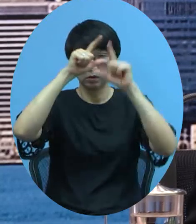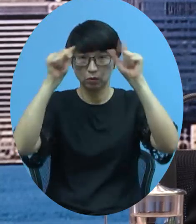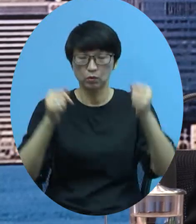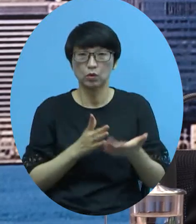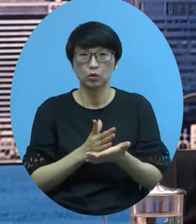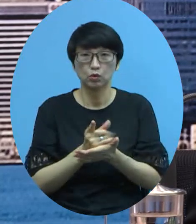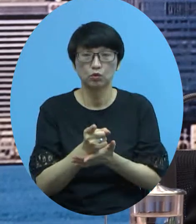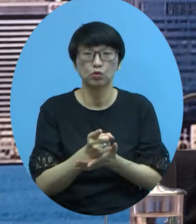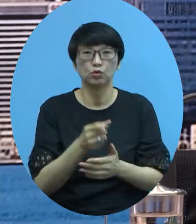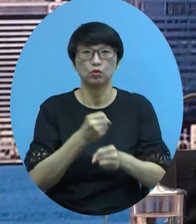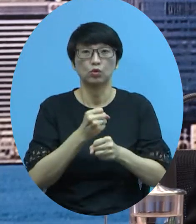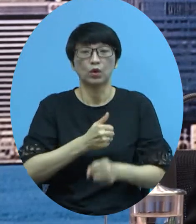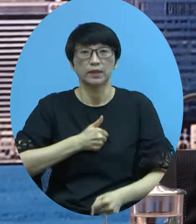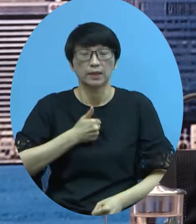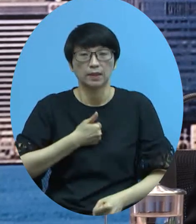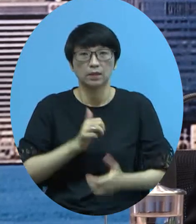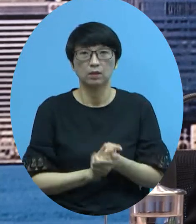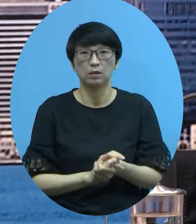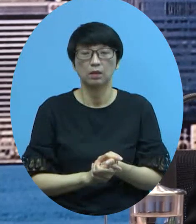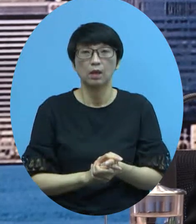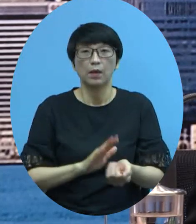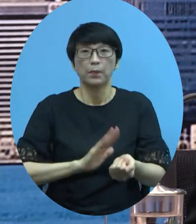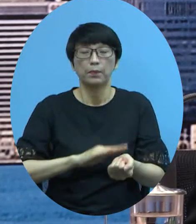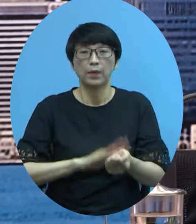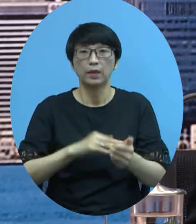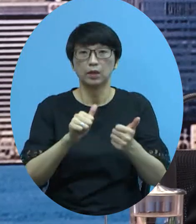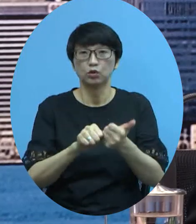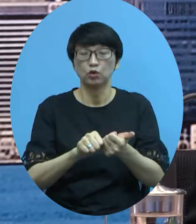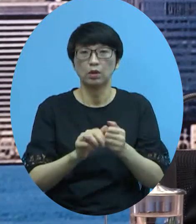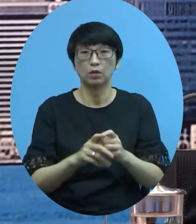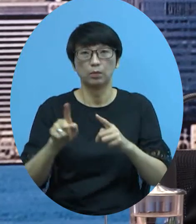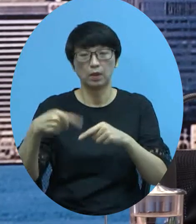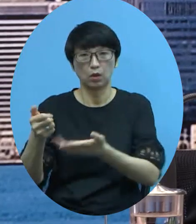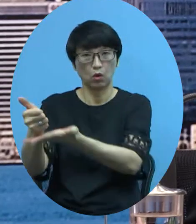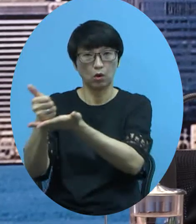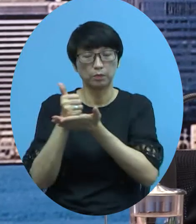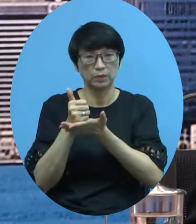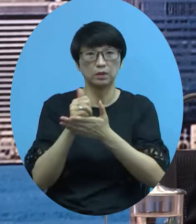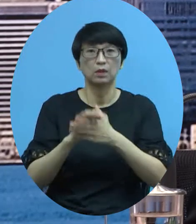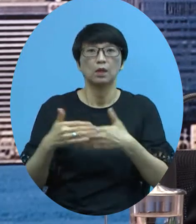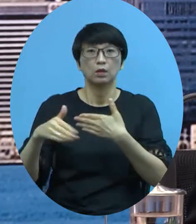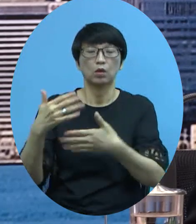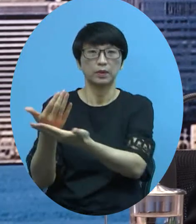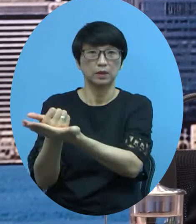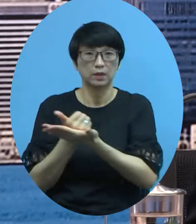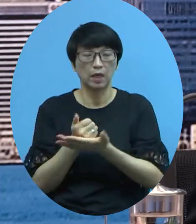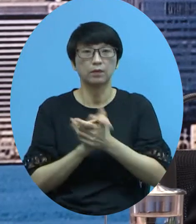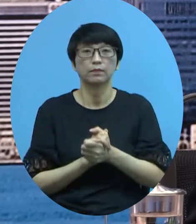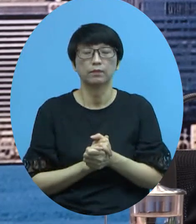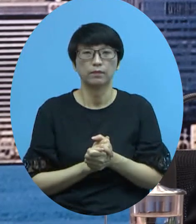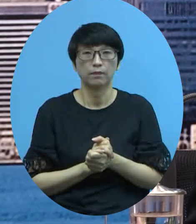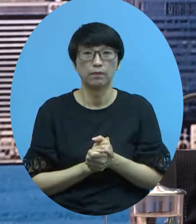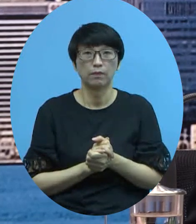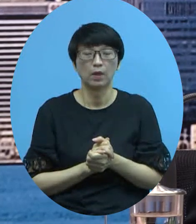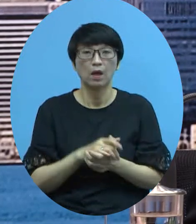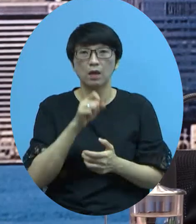療嘅人員，咁病人助理啦，咁同埋一啲外判嘅員工。咁其中咧206位咧個結果咧係呈